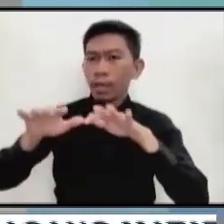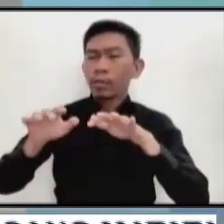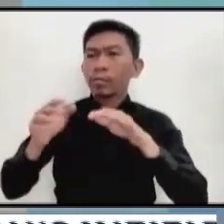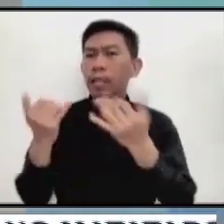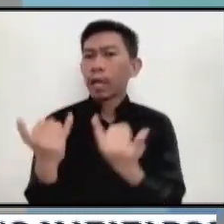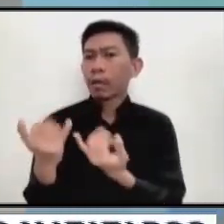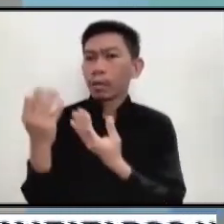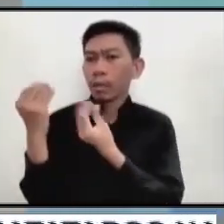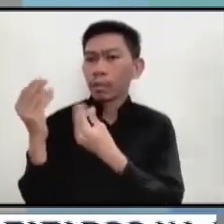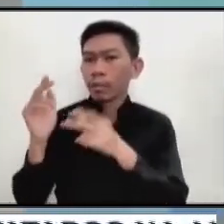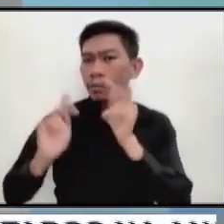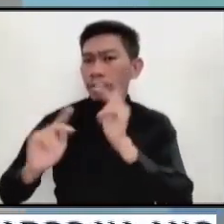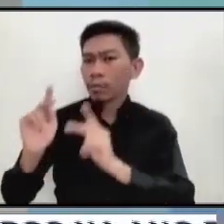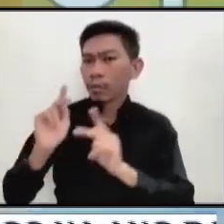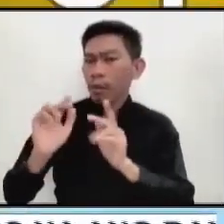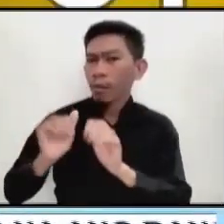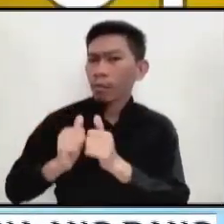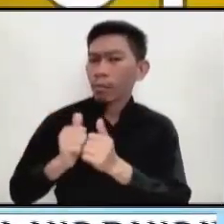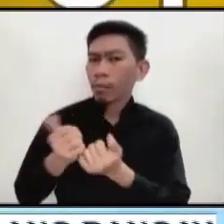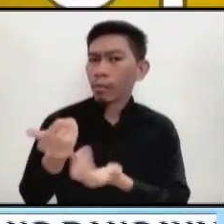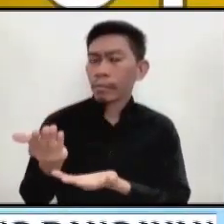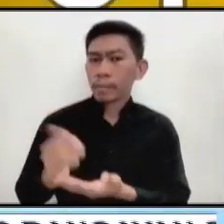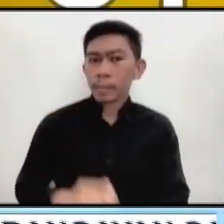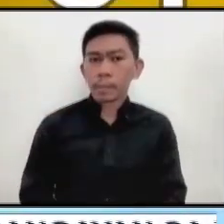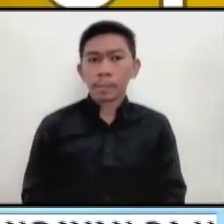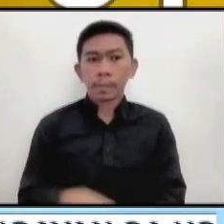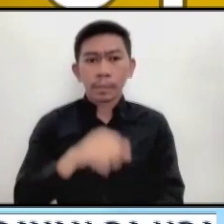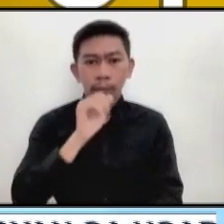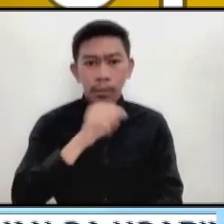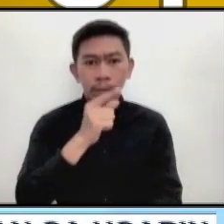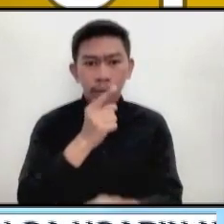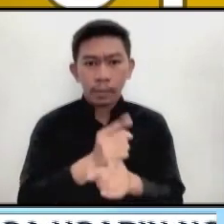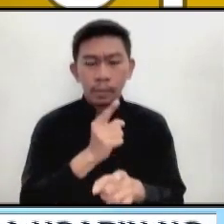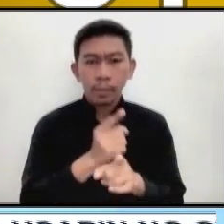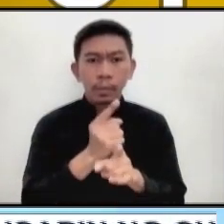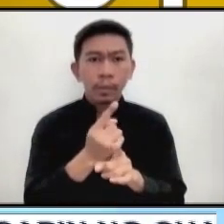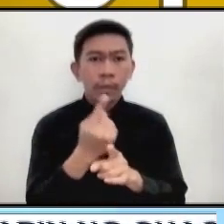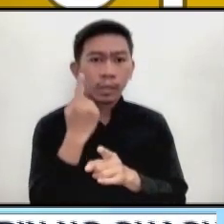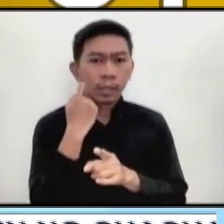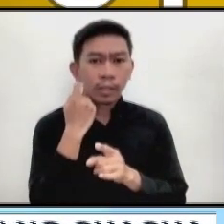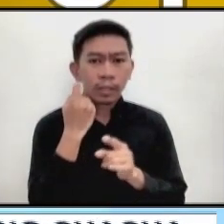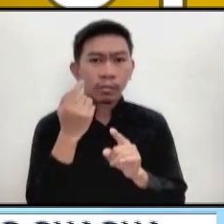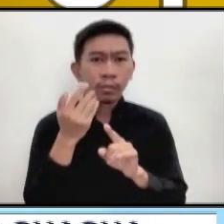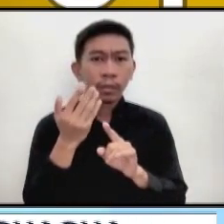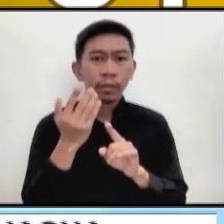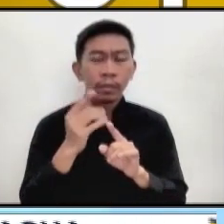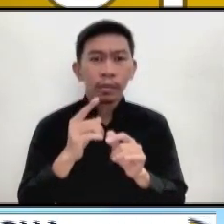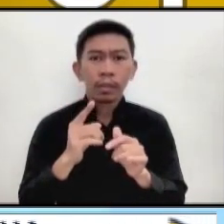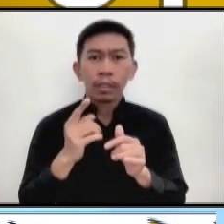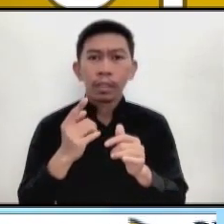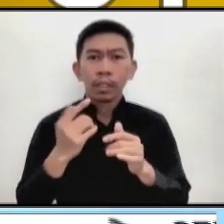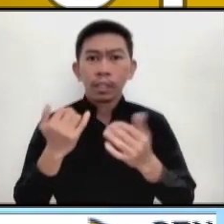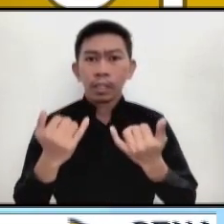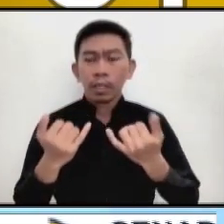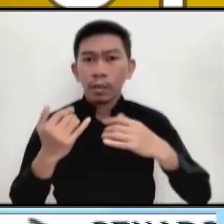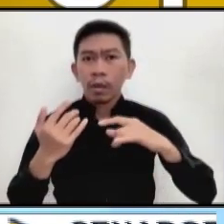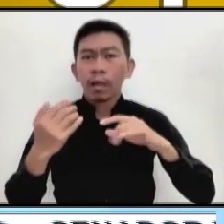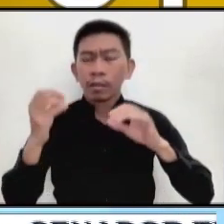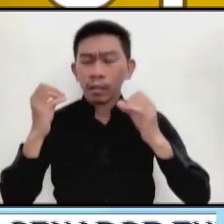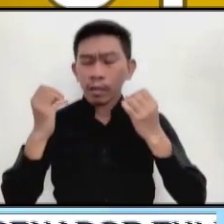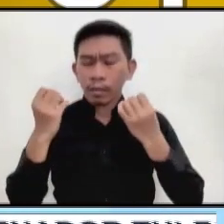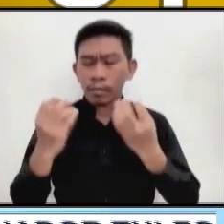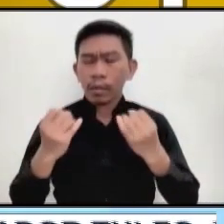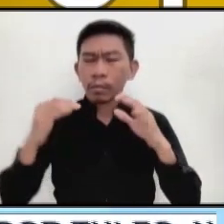Yes po, totoo po yan. Since the other day pa, even during sa shoreline, maraming pagbaha na po dito